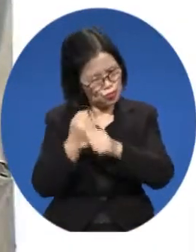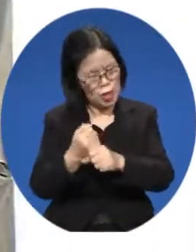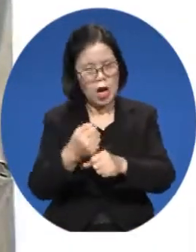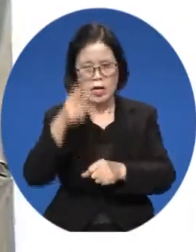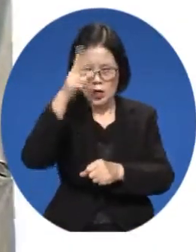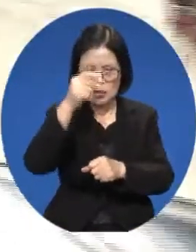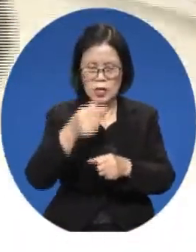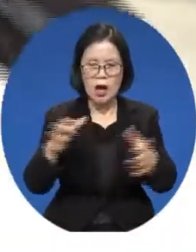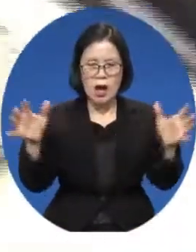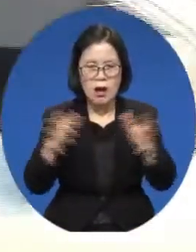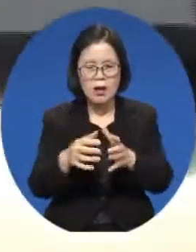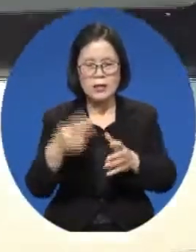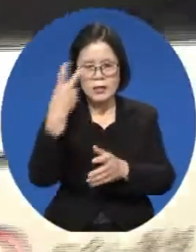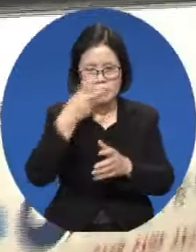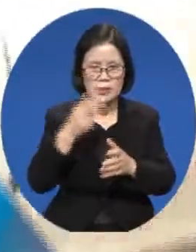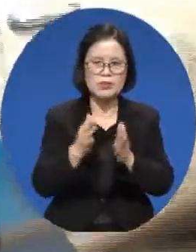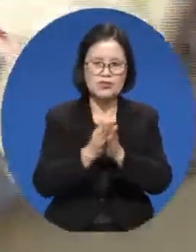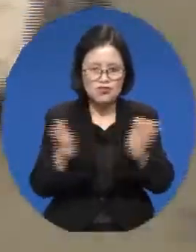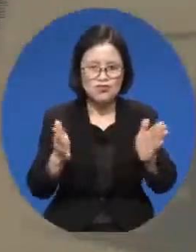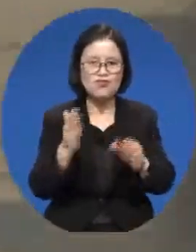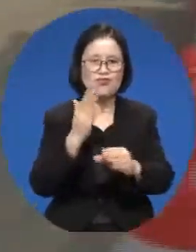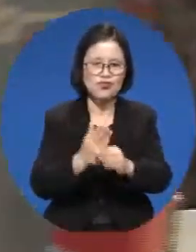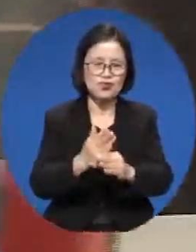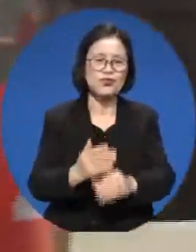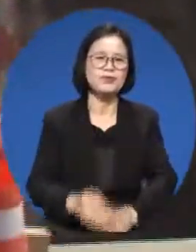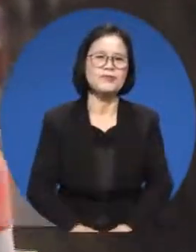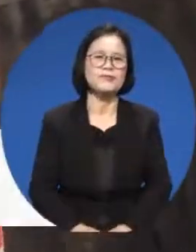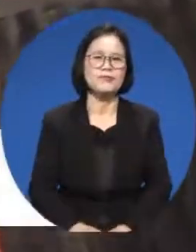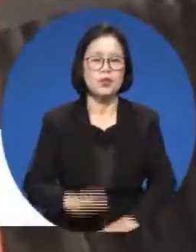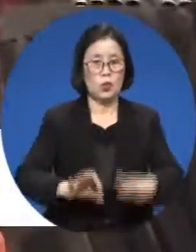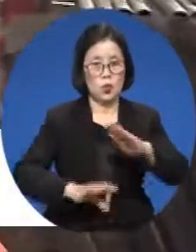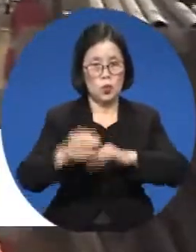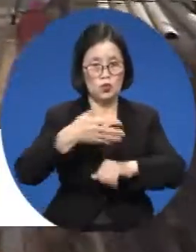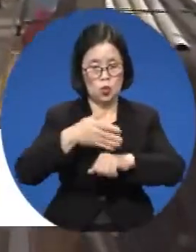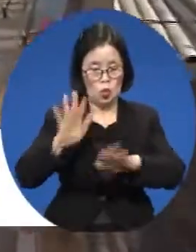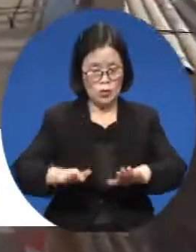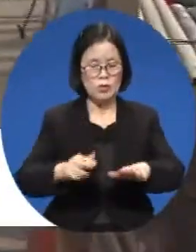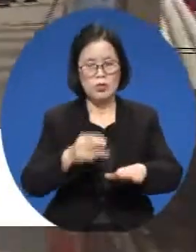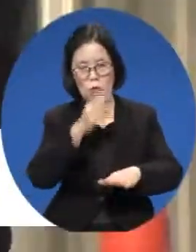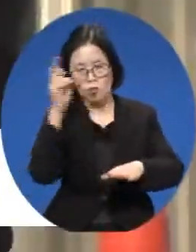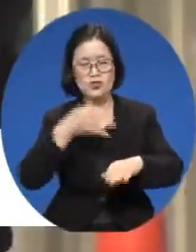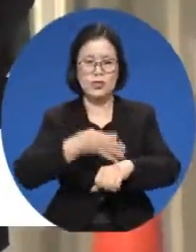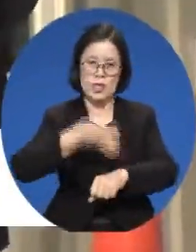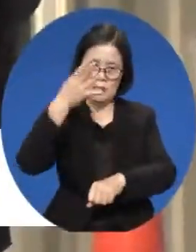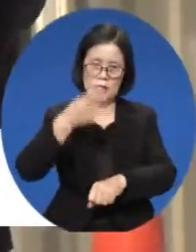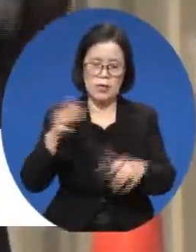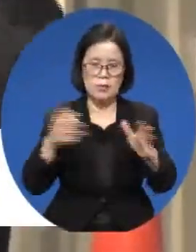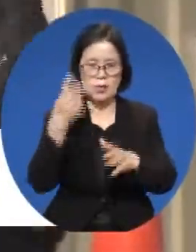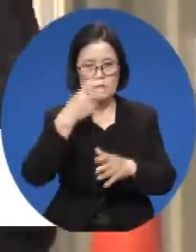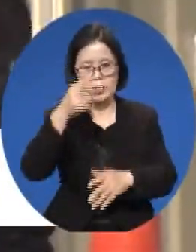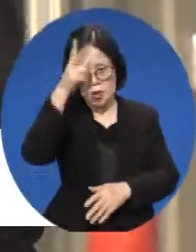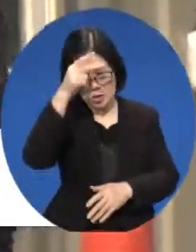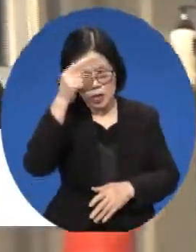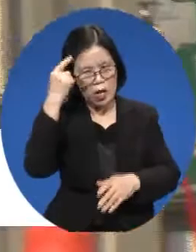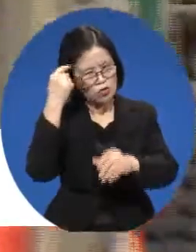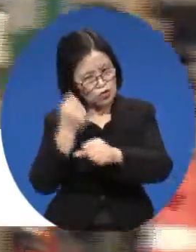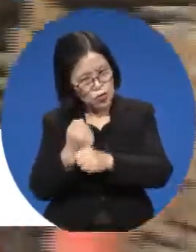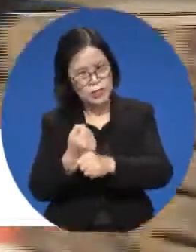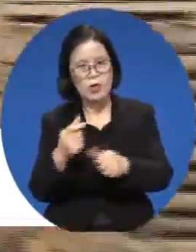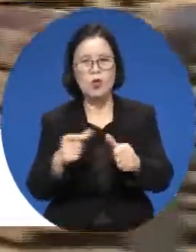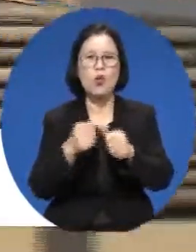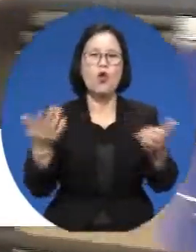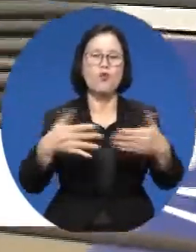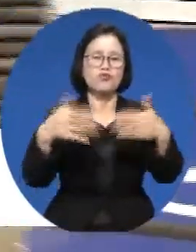요원들이 현장 감식을 진행하고 있습니다. 오늘 오후 4시쯤 시작된 합동 감식에는 경찰과 국과수, 고용노동부